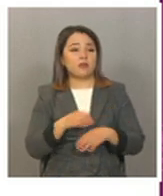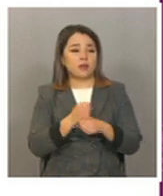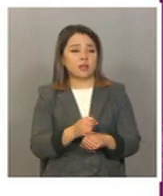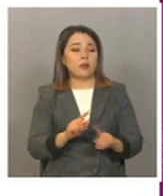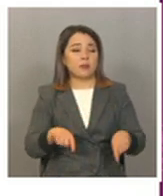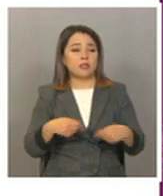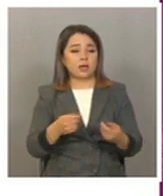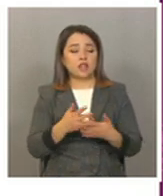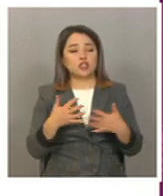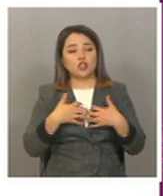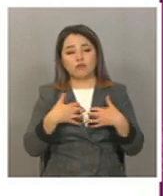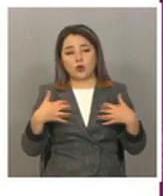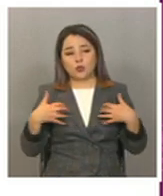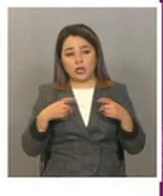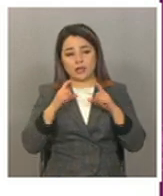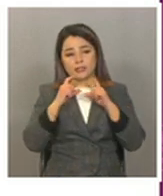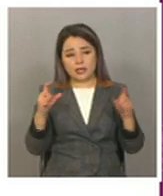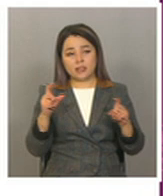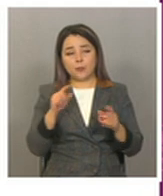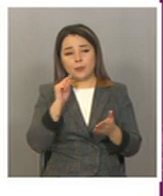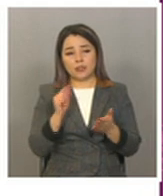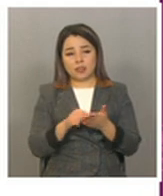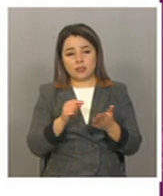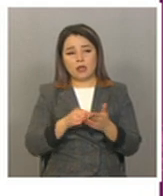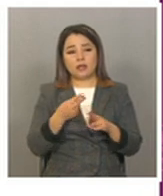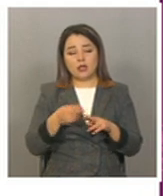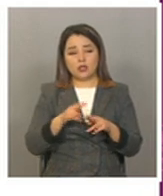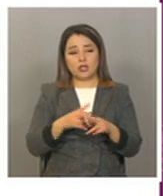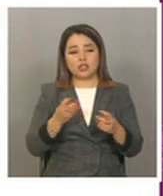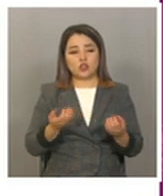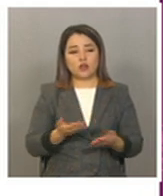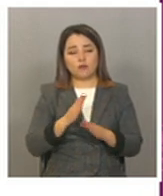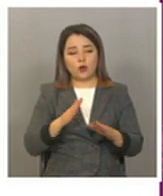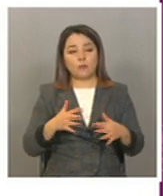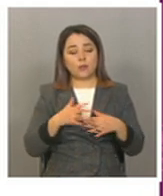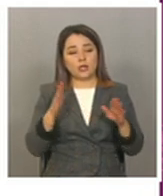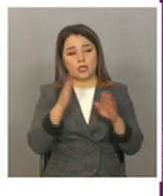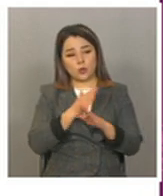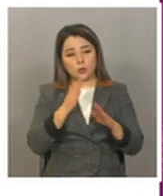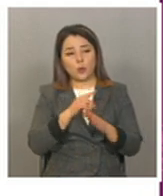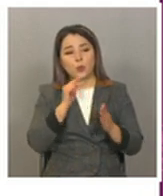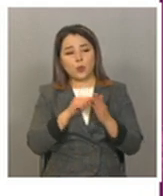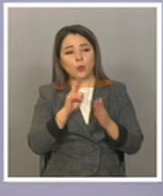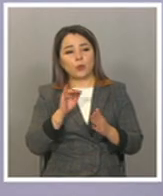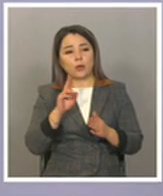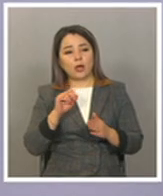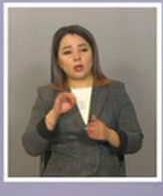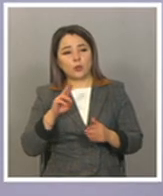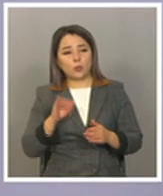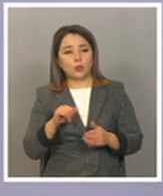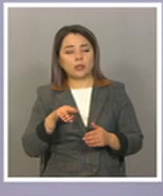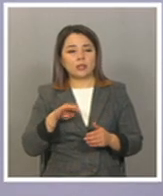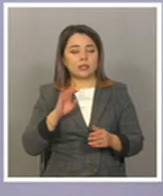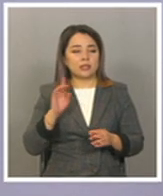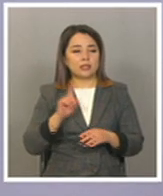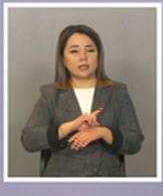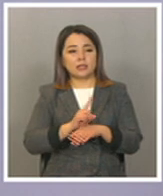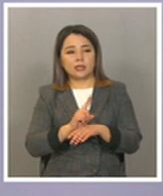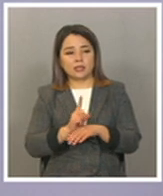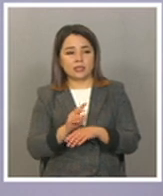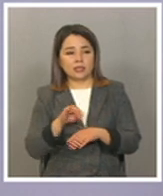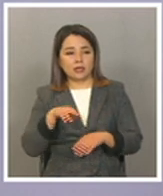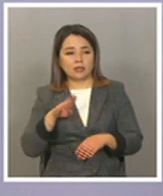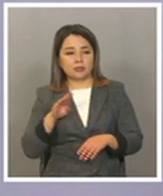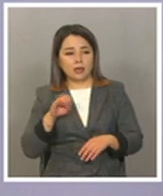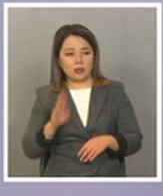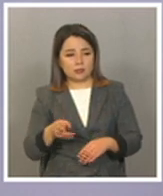крики животных и птиц, звуки неживой природы. Кукареку, тик-так. Определите, какими